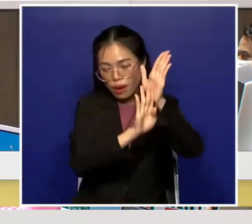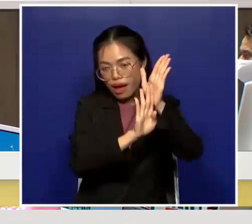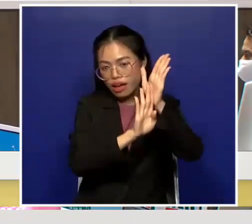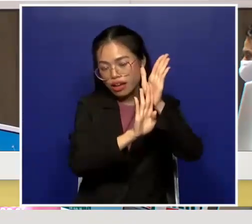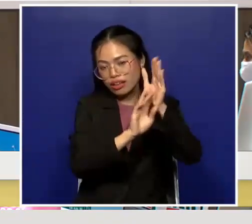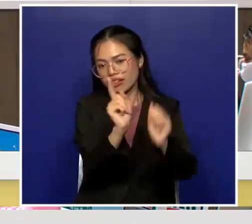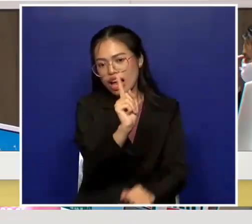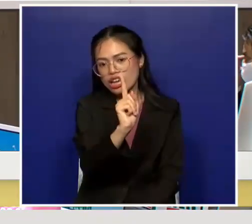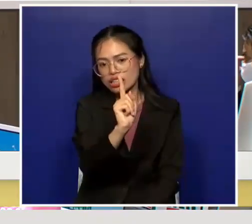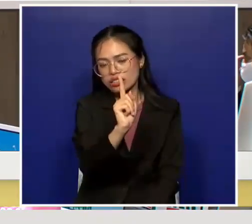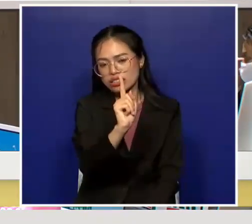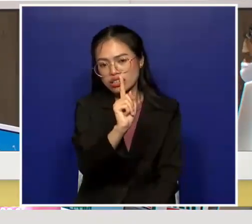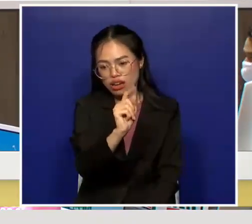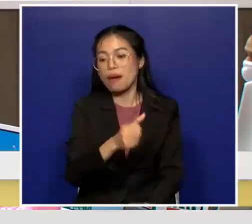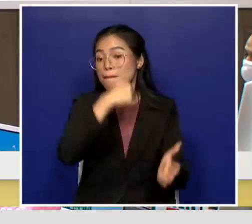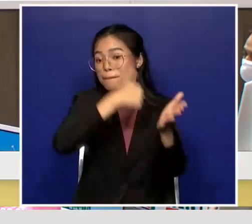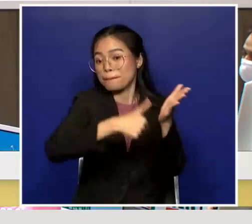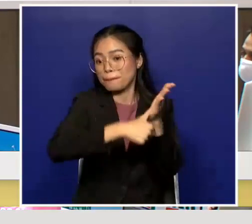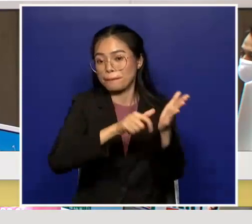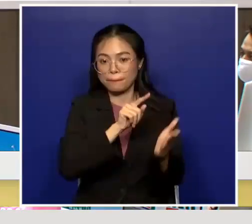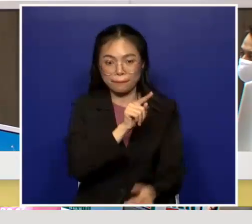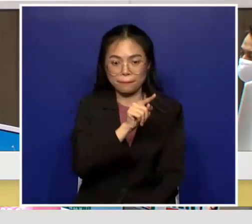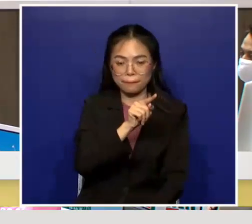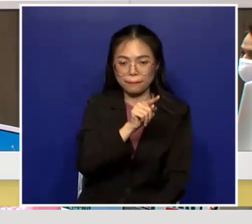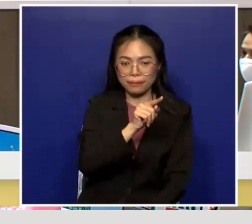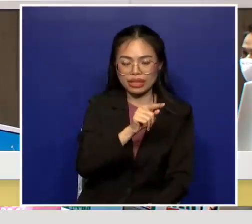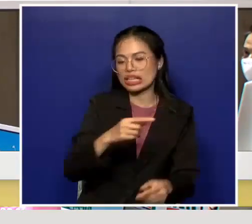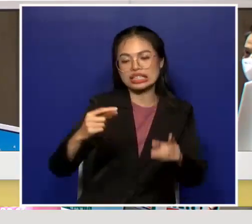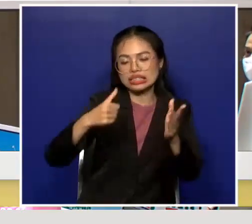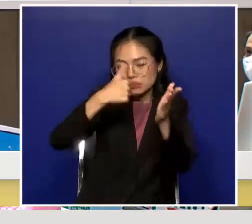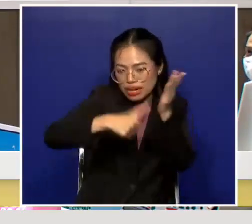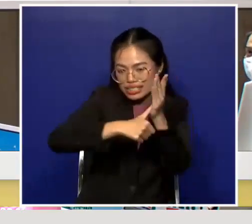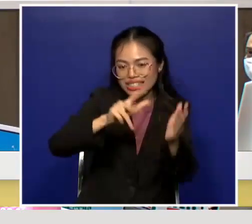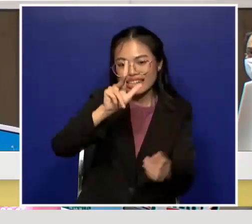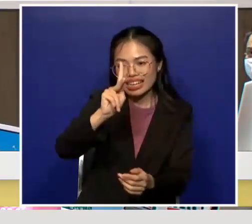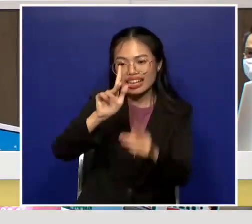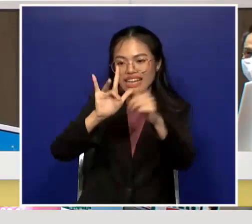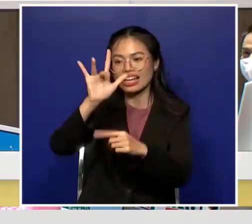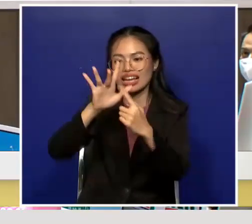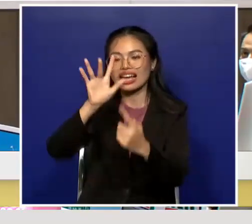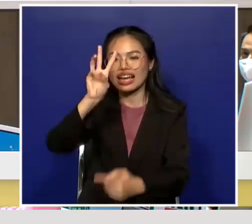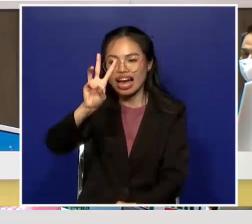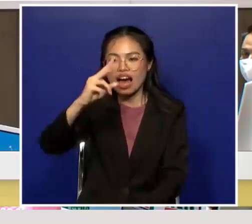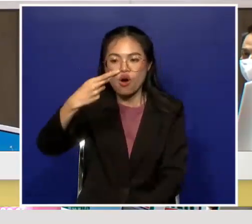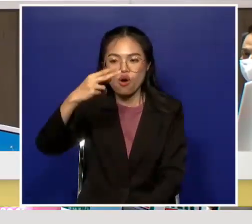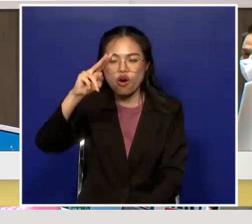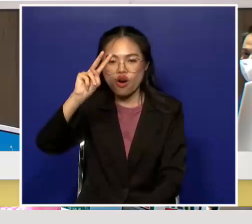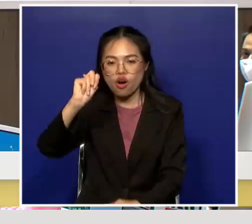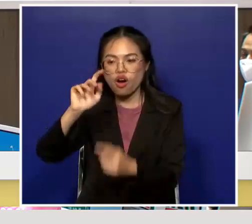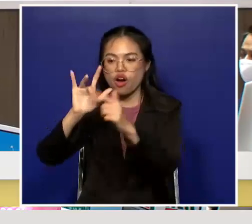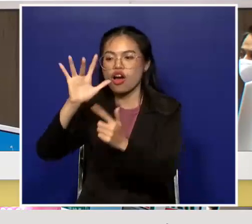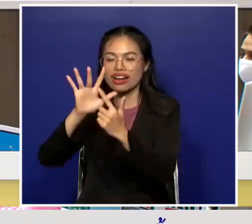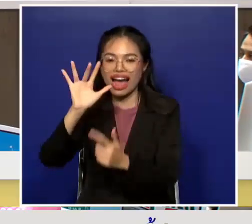เรียกภาษีก้าวหน้านะจากใครก็ตามที่มีที่ดินนะจะถูกเก็บภาษีก้าว